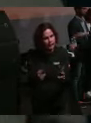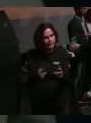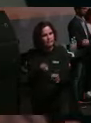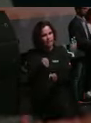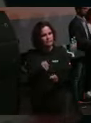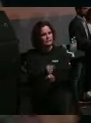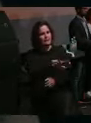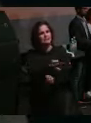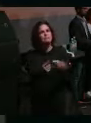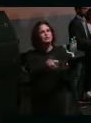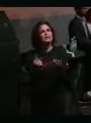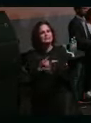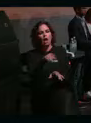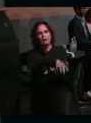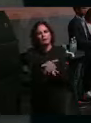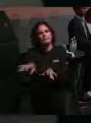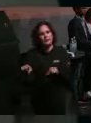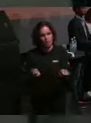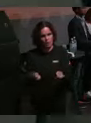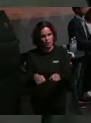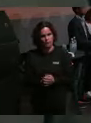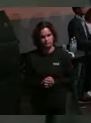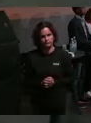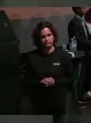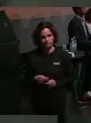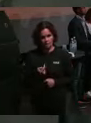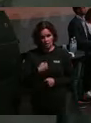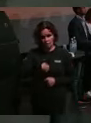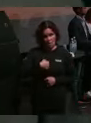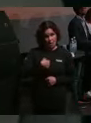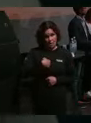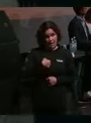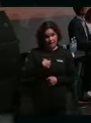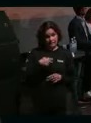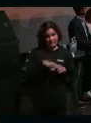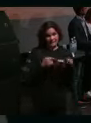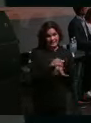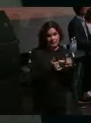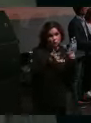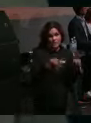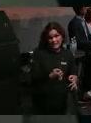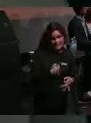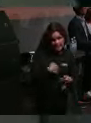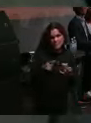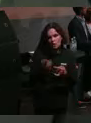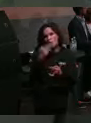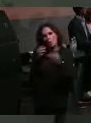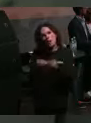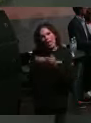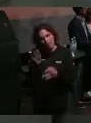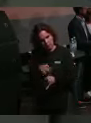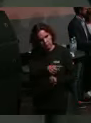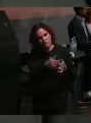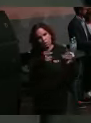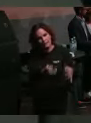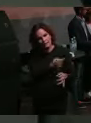potensialet som ligger ute I kommunene. Og nå jo ikke jeg så heldig at jeg sitter på Stortinget selv, men jeg har jo gode kollegaer som sitter der, og de har gjort et ganske